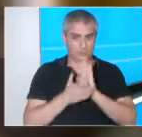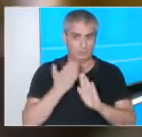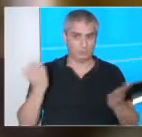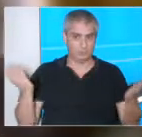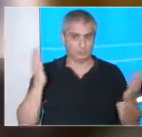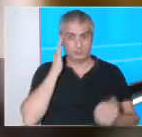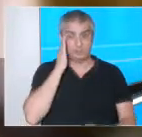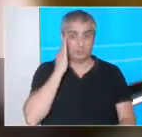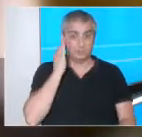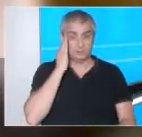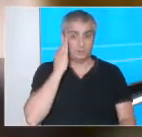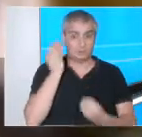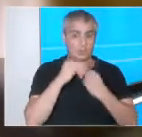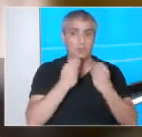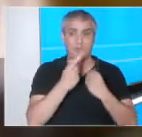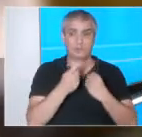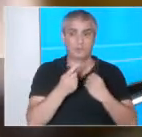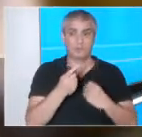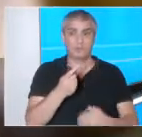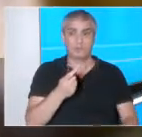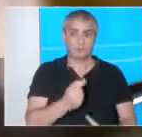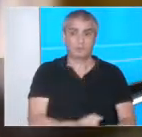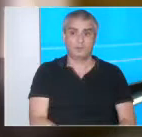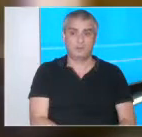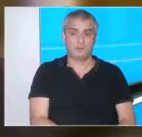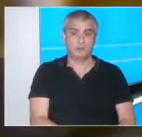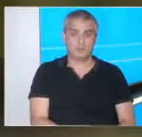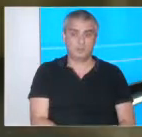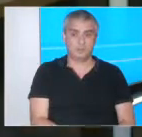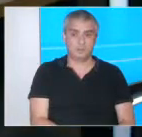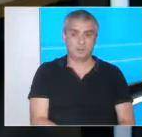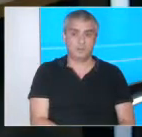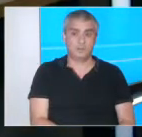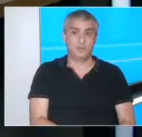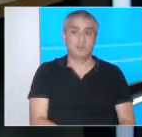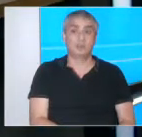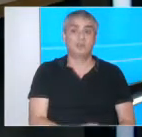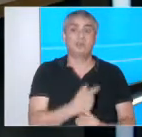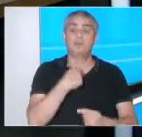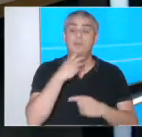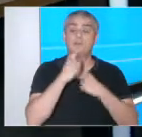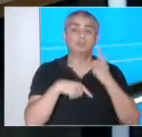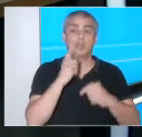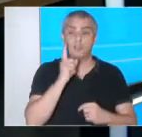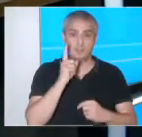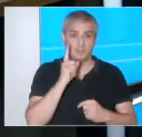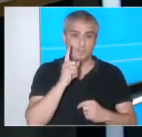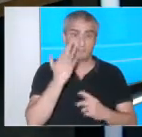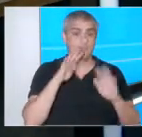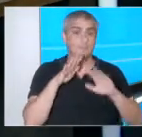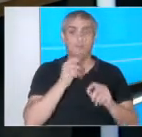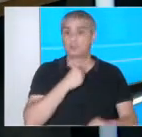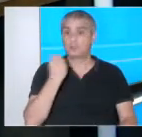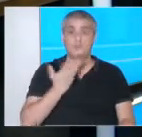רק דוגמה אחת, יש עוד דבר, למשל מתווה הכותל, מה שכן מאפיין, אני חושב שצריכים לומר את זה שנים על גבי שנים, כאשר ממשלות